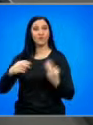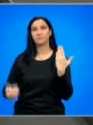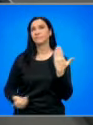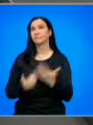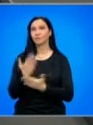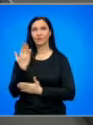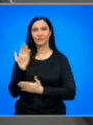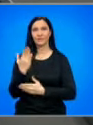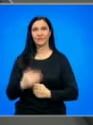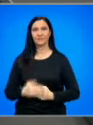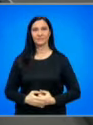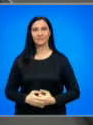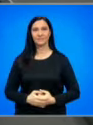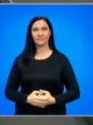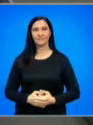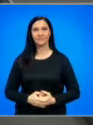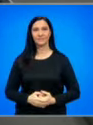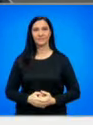Започваме.